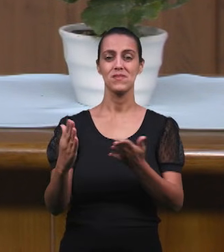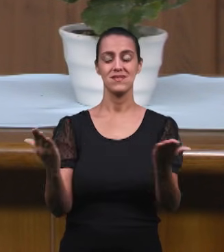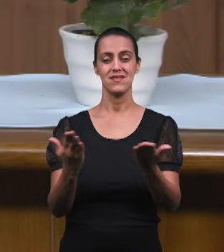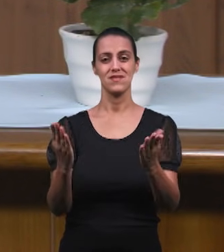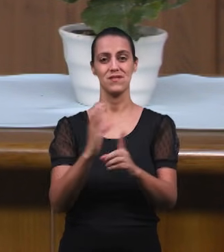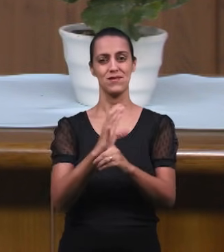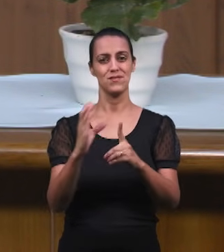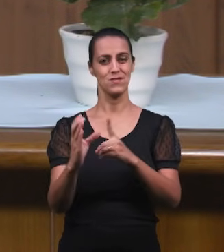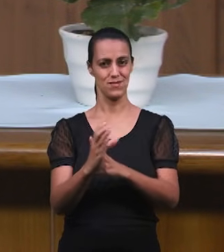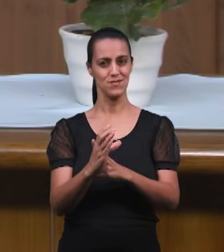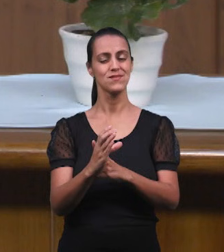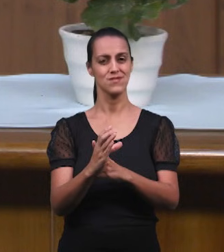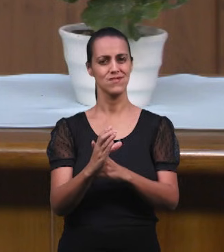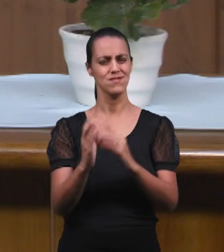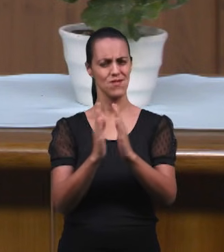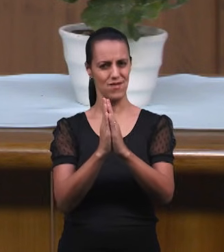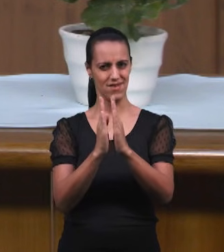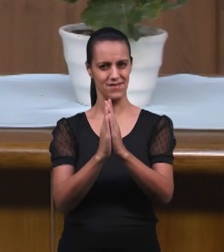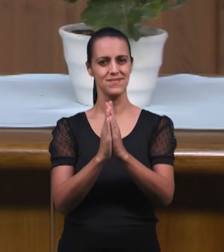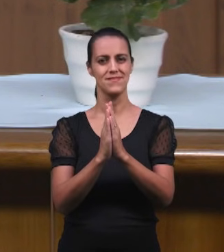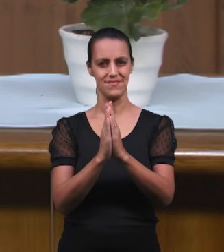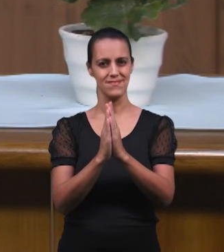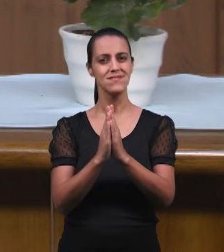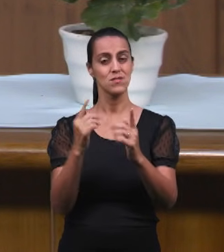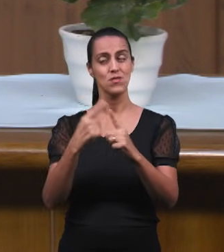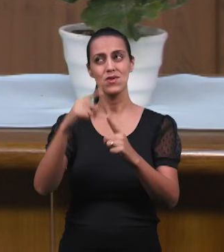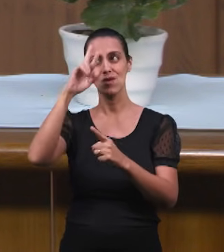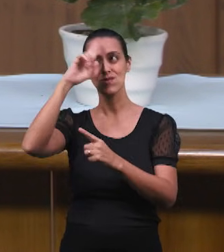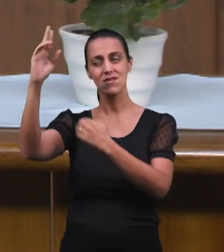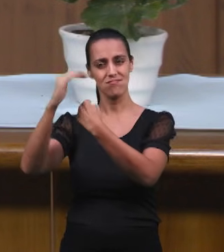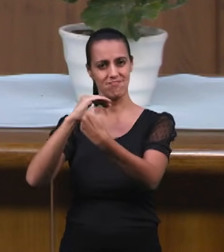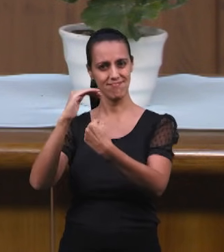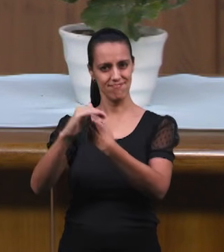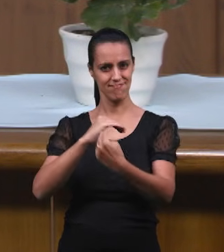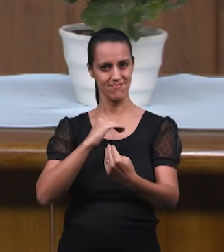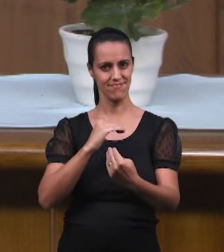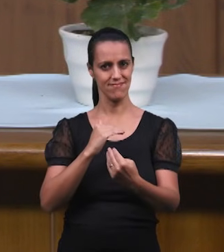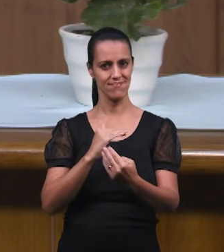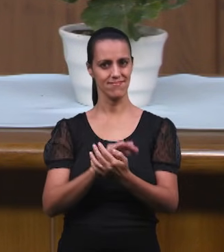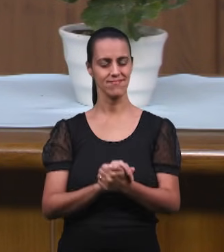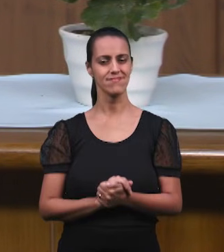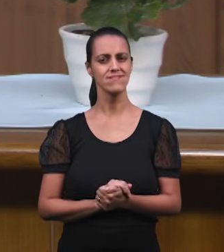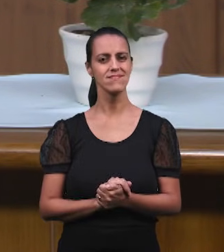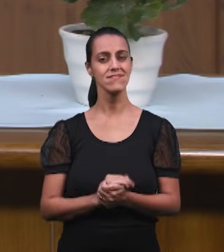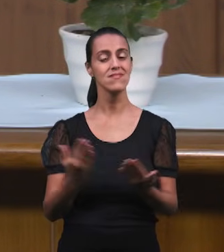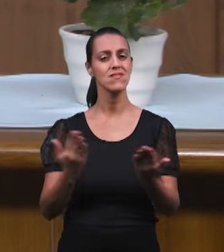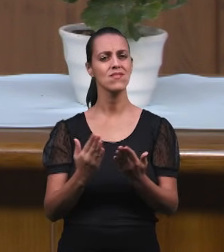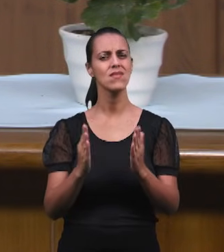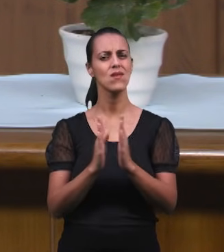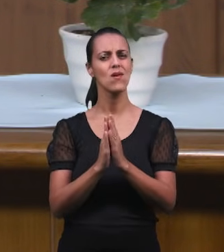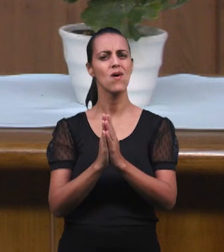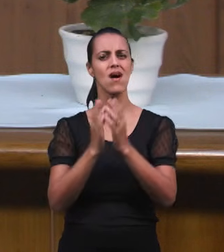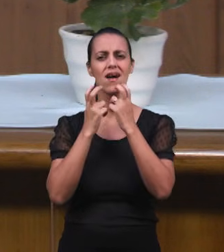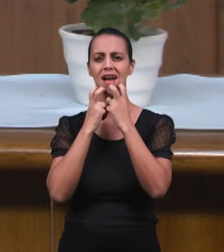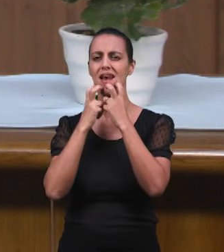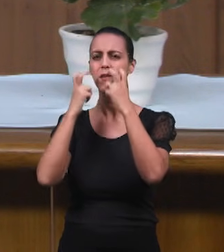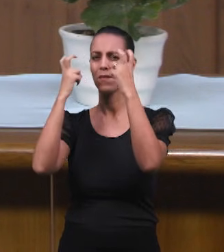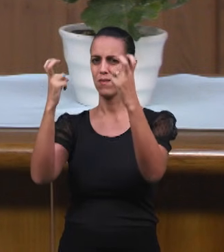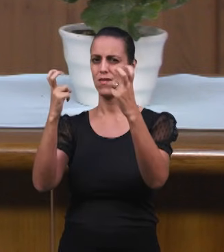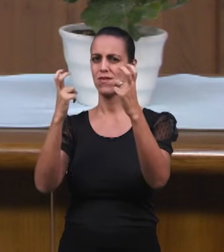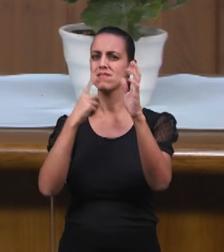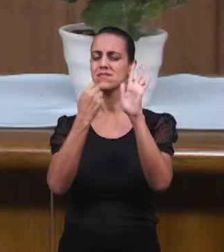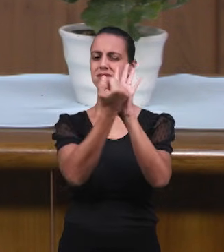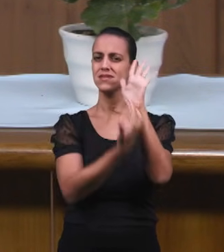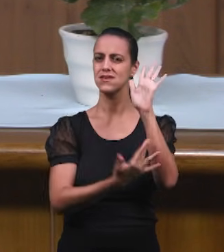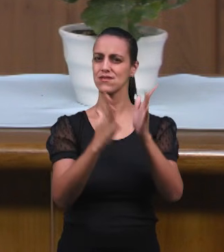faire par la prière. Donc, l'orientation que le Seigneur nous donne. Et nous allons faire une prière d'invocation. Nous allons prier par le sang de Jésus. Et